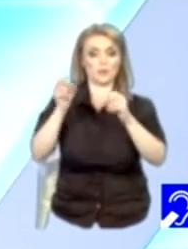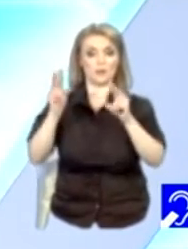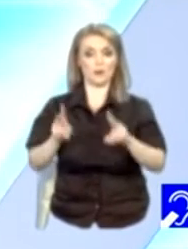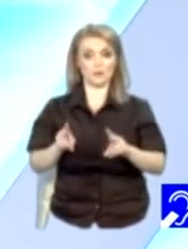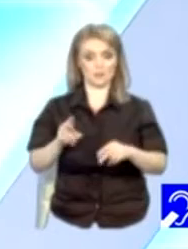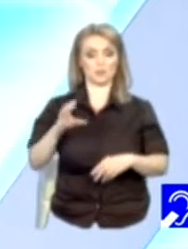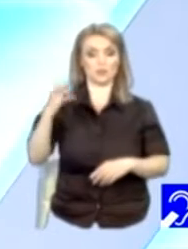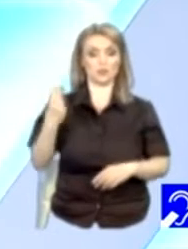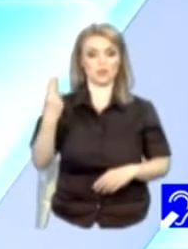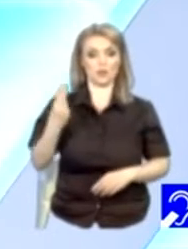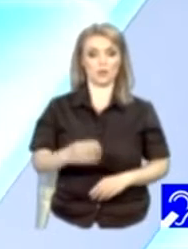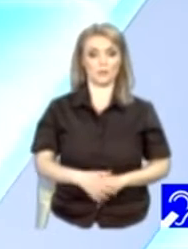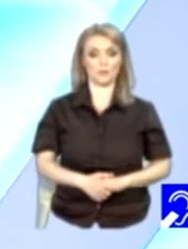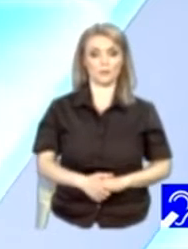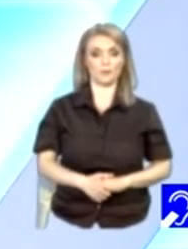echitatea socială.